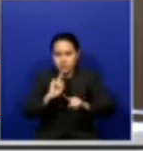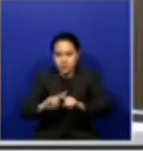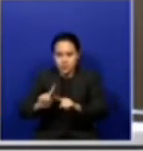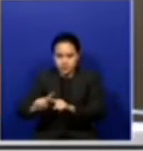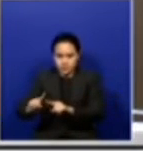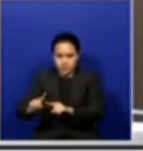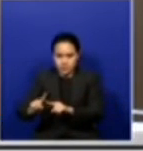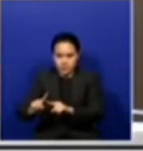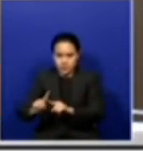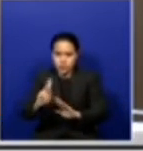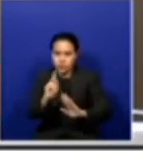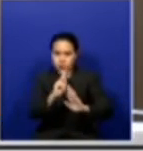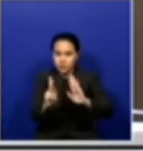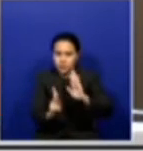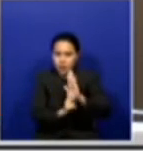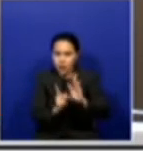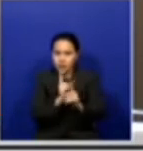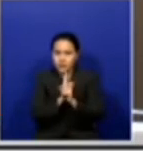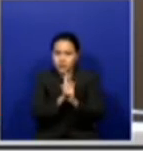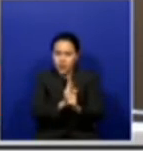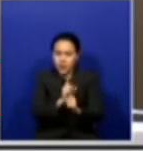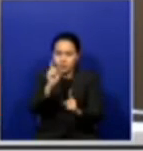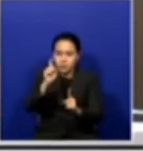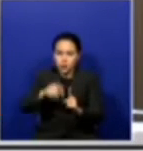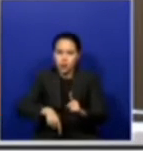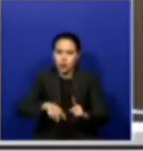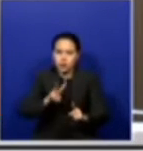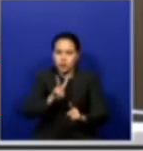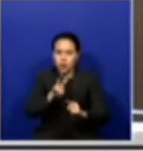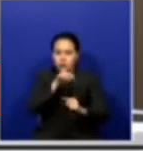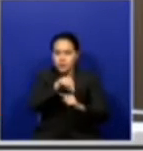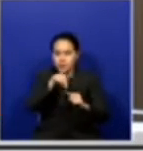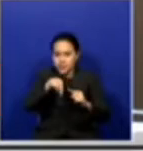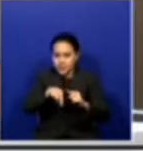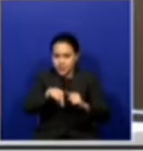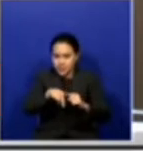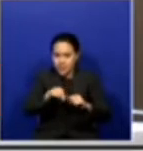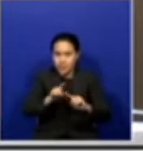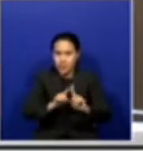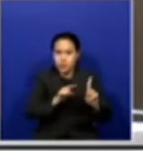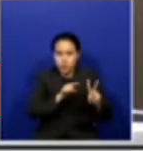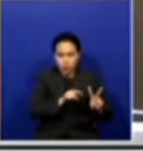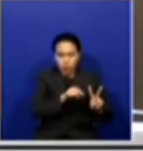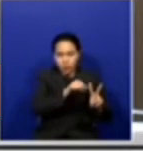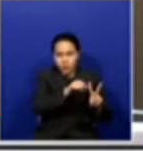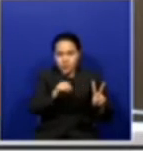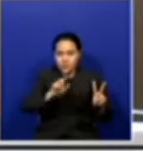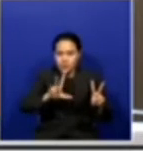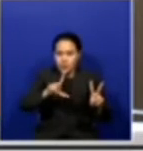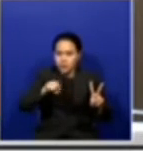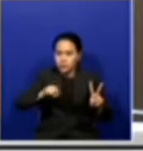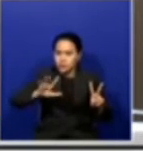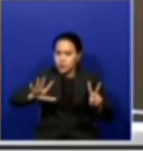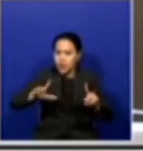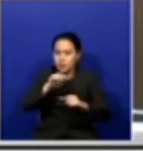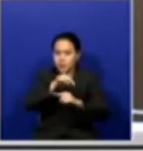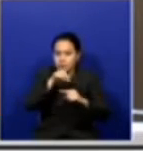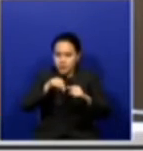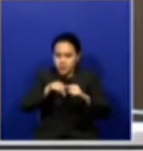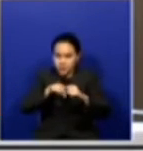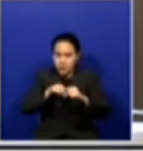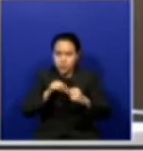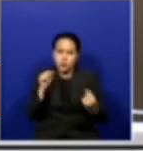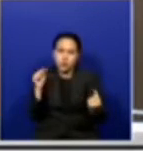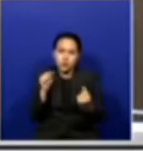ตามกฎหมายเนี่ยต้องตั้งไม่น้อยกว่าร้อยละ2แต่ไม่เกินร้อยละ 3.5 ของงบประมาณรายจ่ายประจำปีนะฮะ